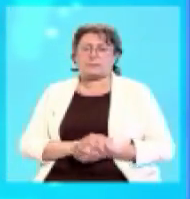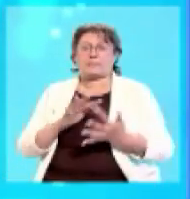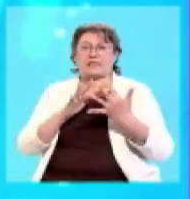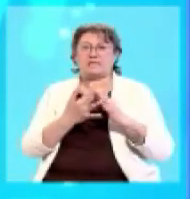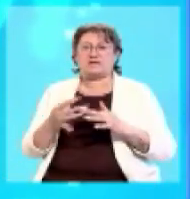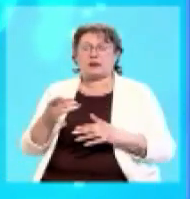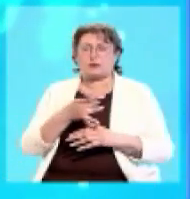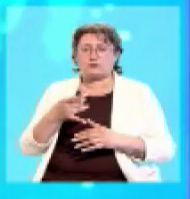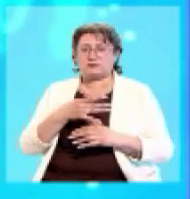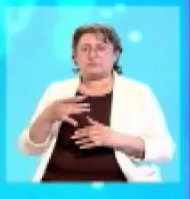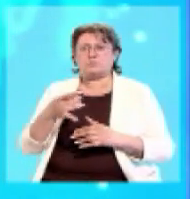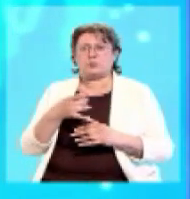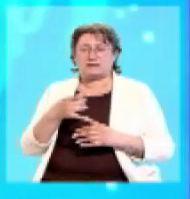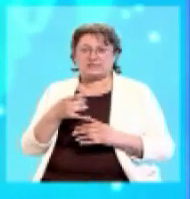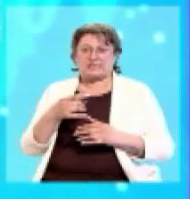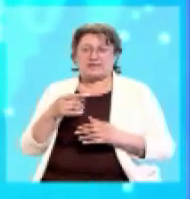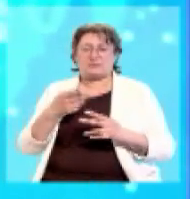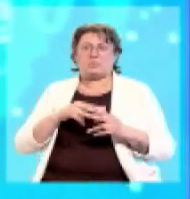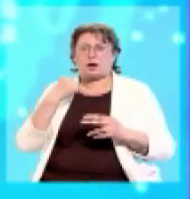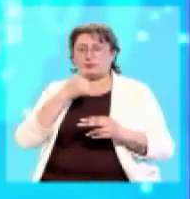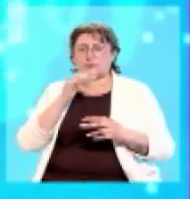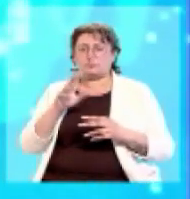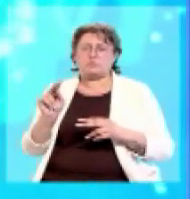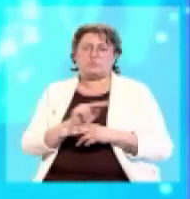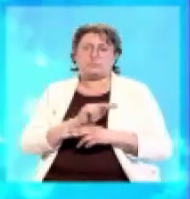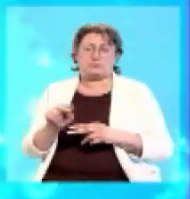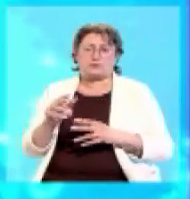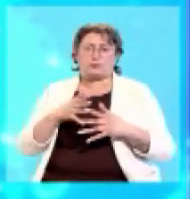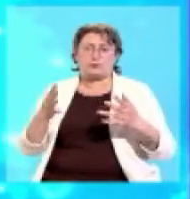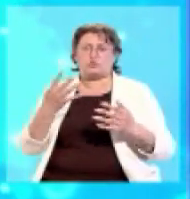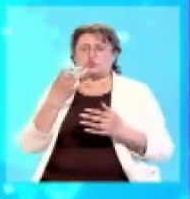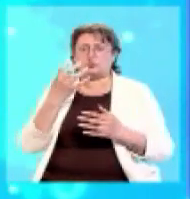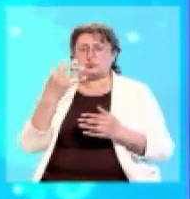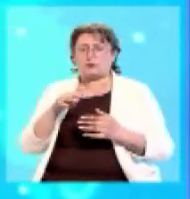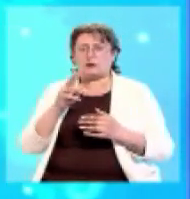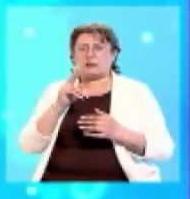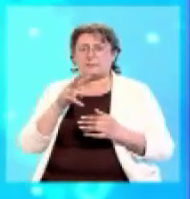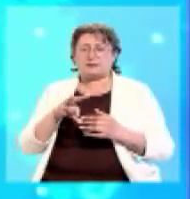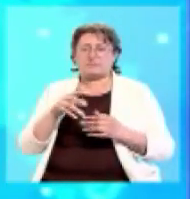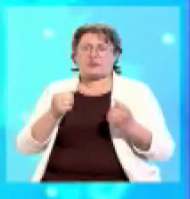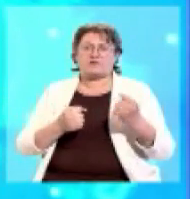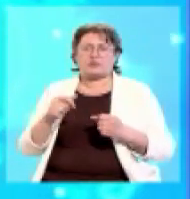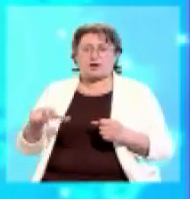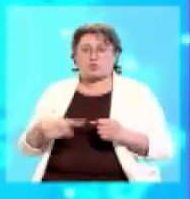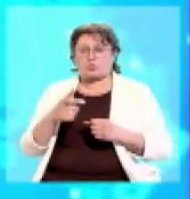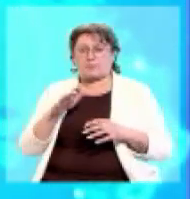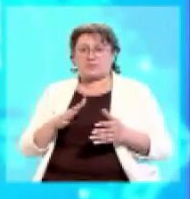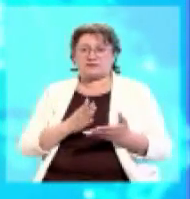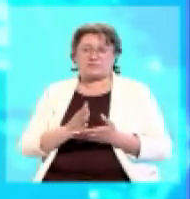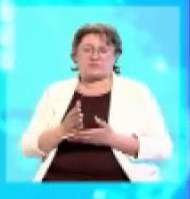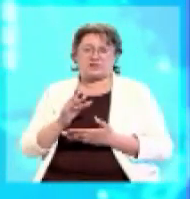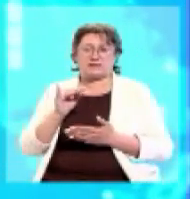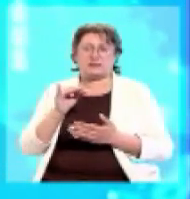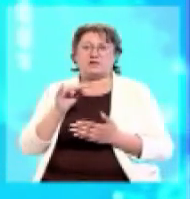Сельские районы и республиканские. В этом году планируется отремонтировать более 440 километров автодорог местного значения и